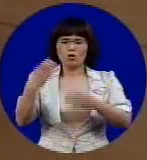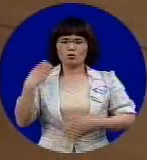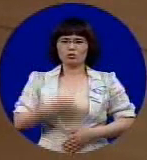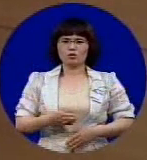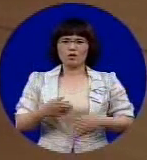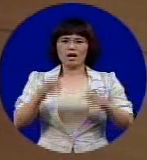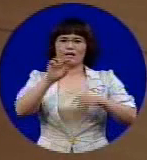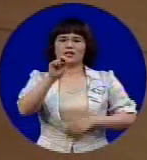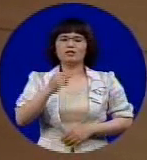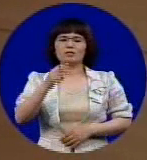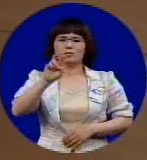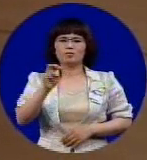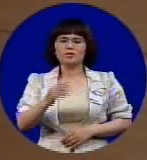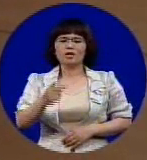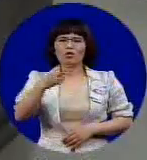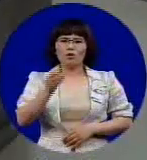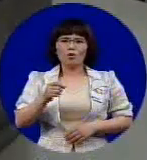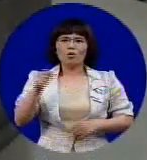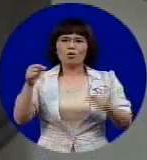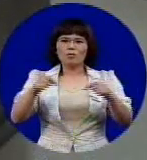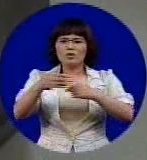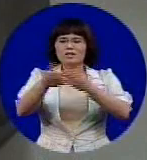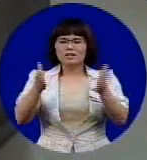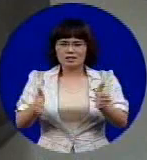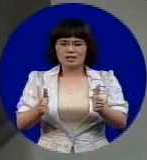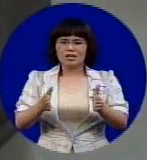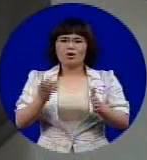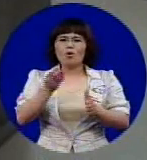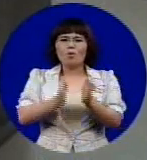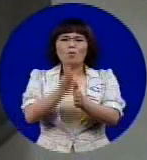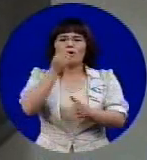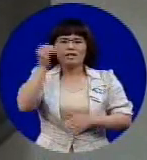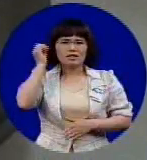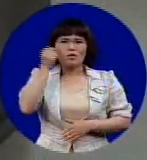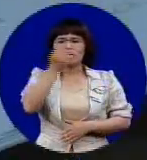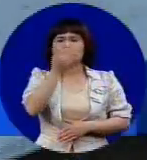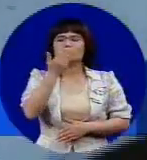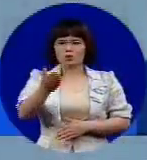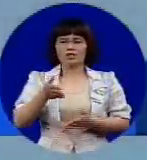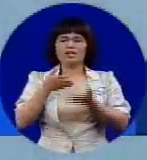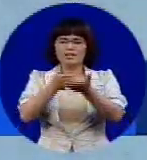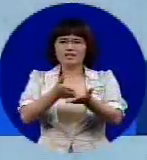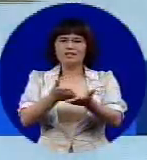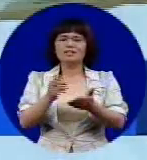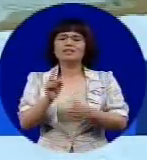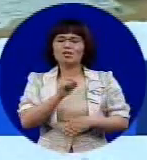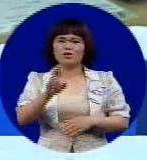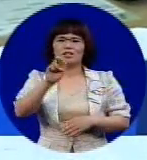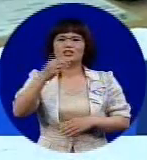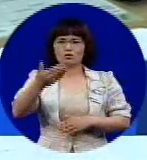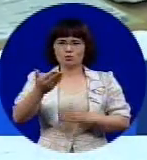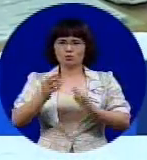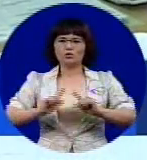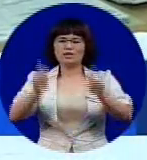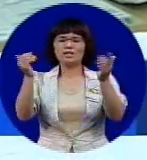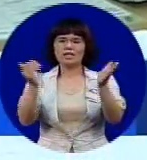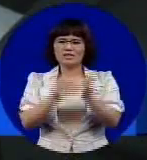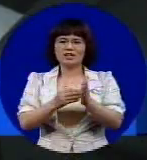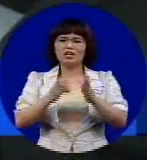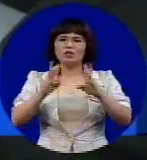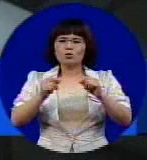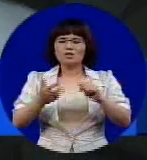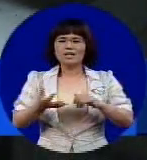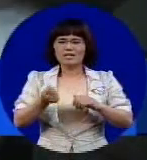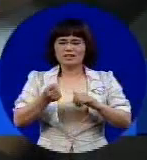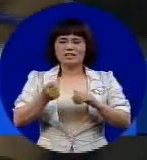구청과 읍면동 민원실, 시 홈페이지 공시지가 열람란에서 확인할 수 있고 이에 대한 이의신청은 29일까지